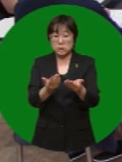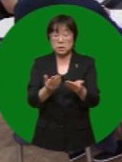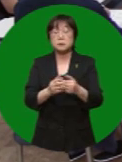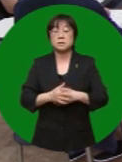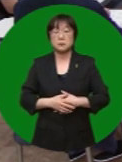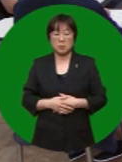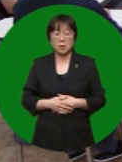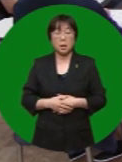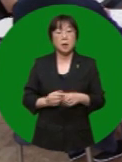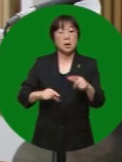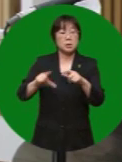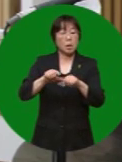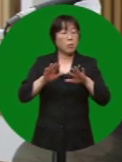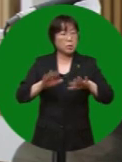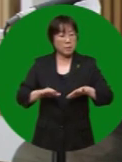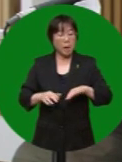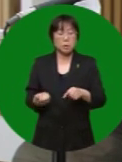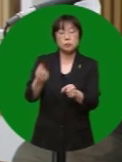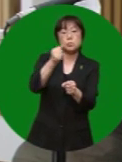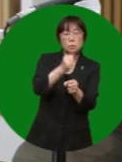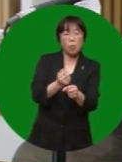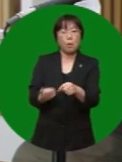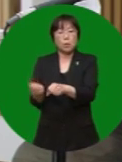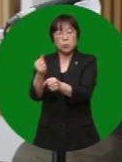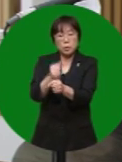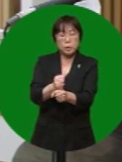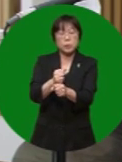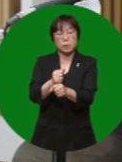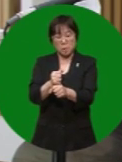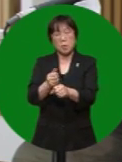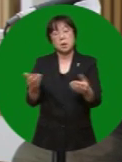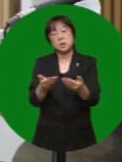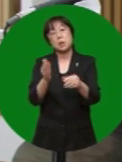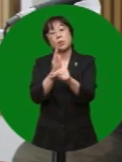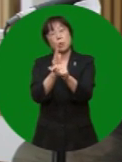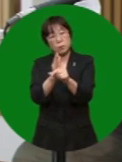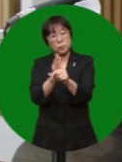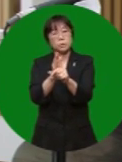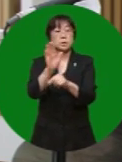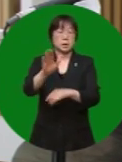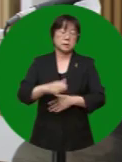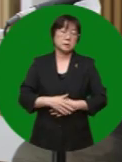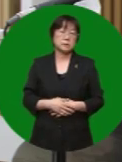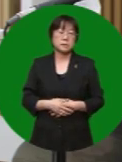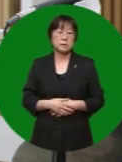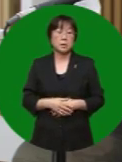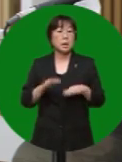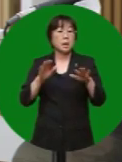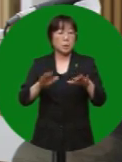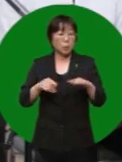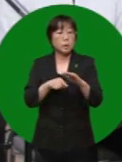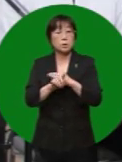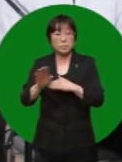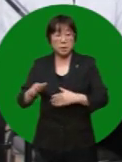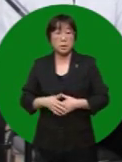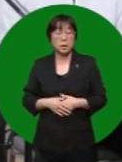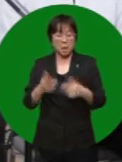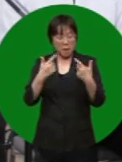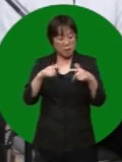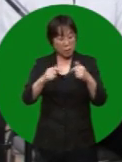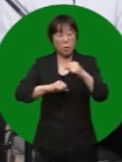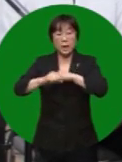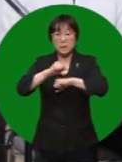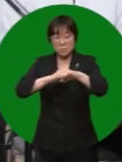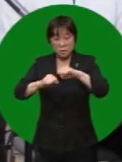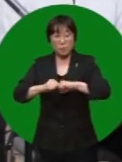で、なお今復興復旧作業が行われているところであります。今日はその意味で日頃からご活